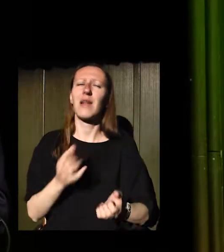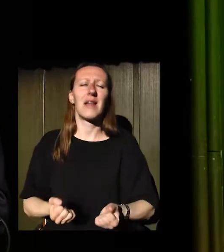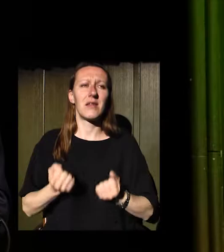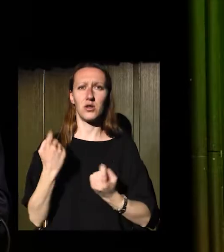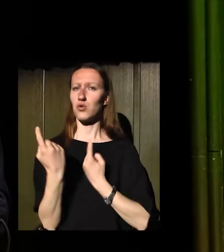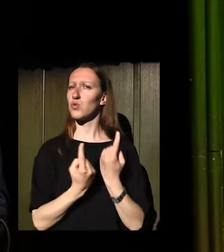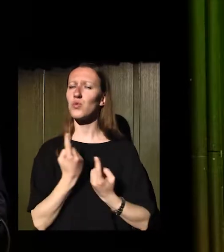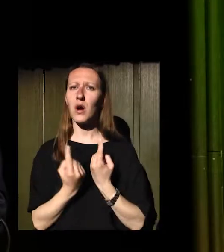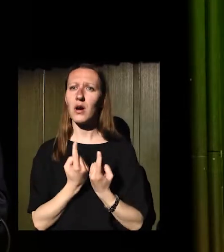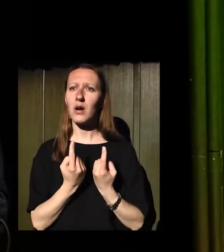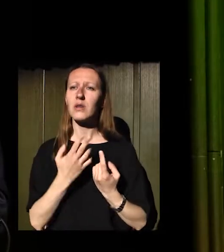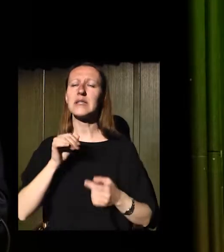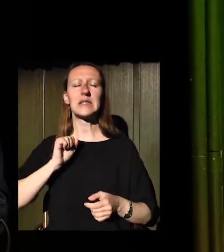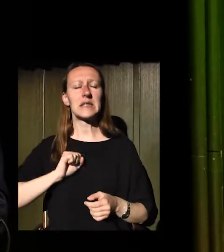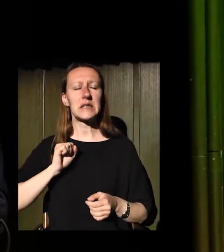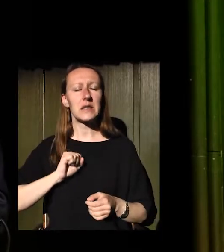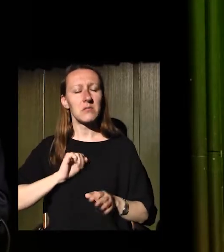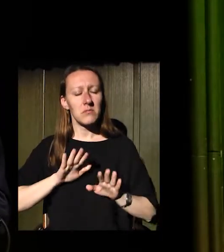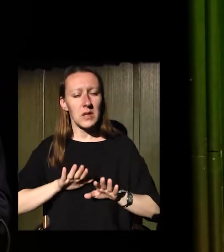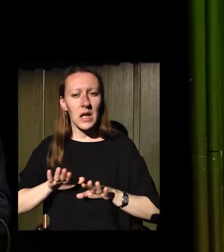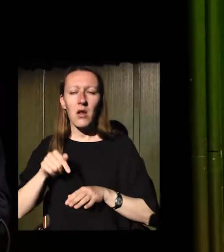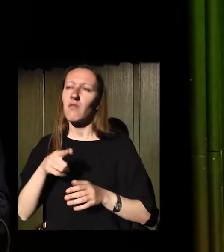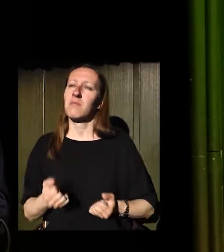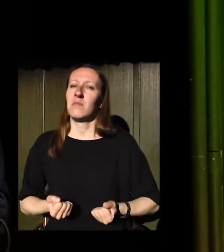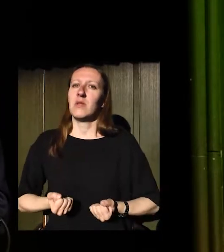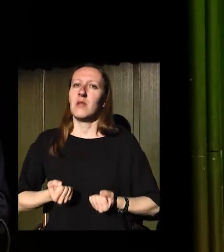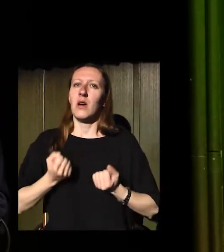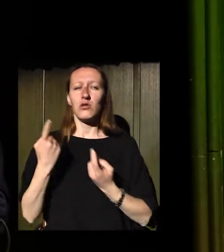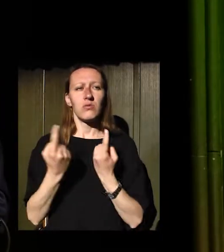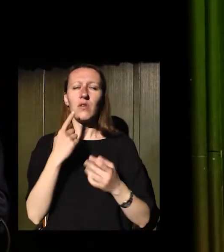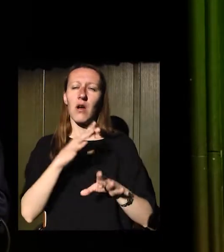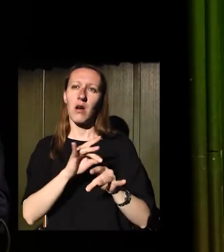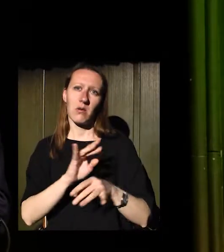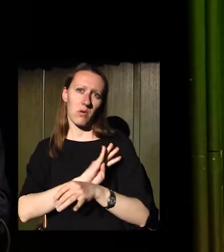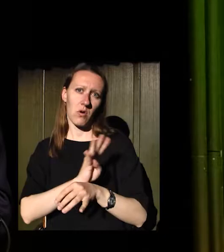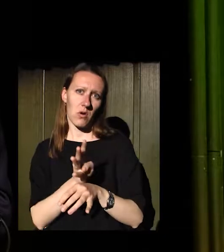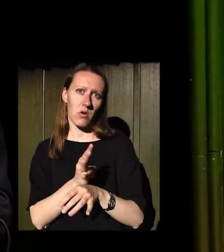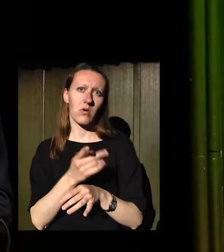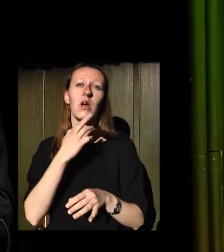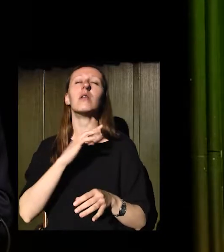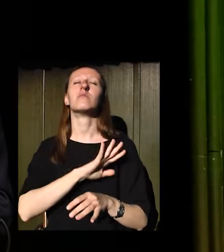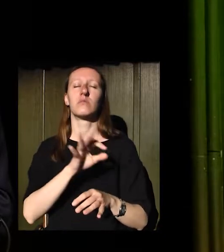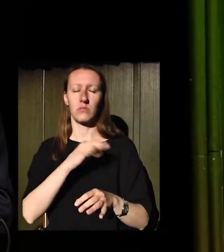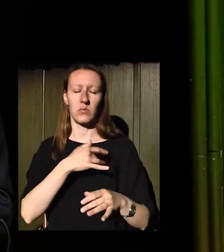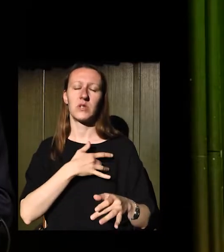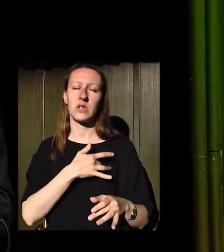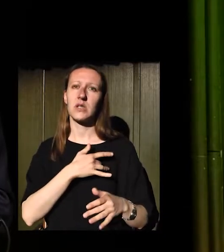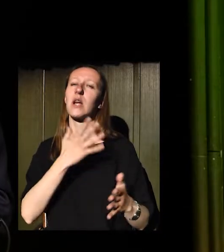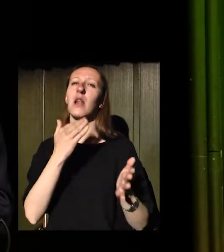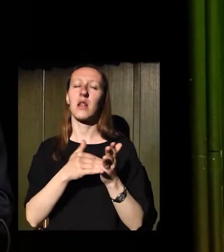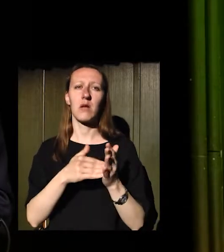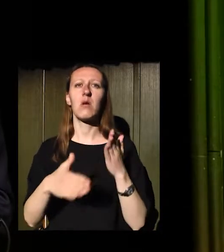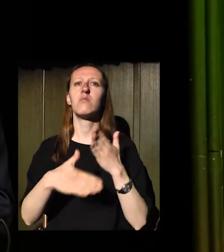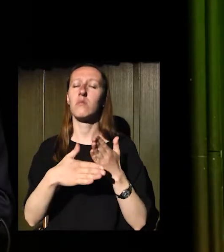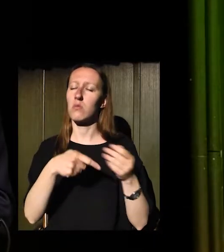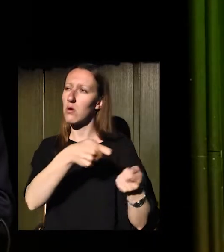najtežim trenucima strpljenje u ovim teškim okolnostima pandemije, solidarnost kada je trebalo